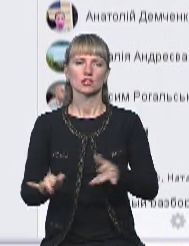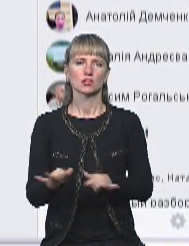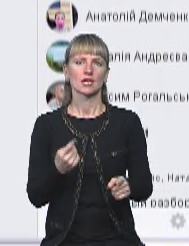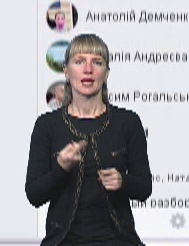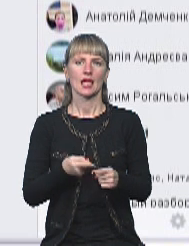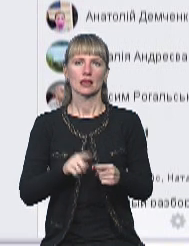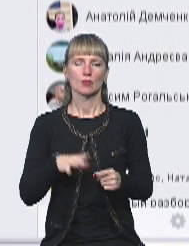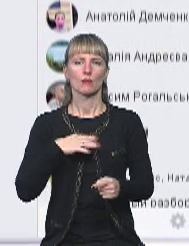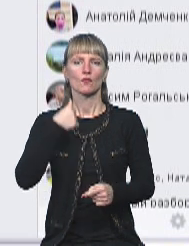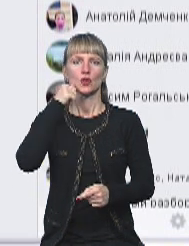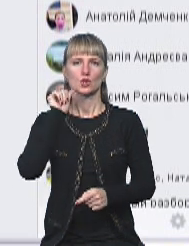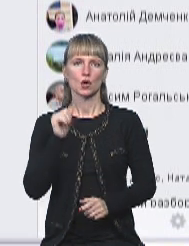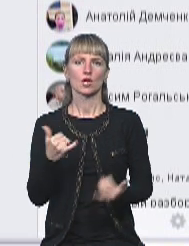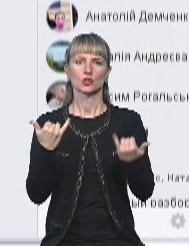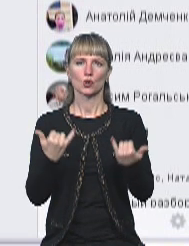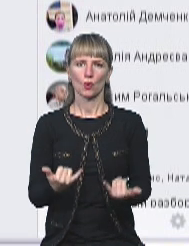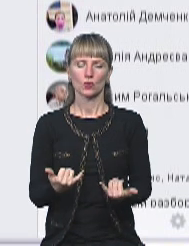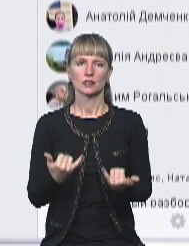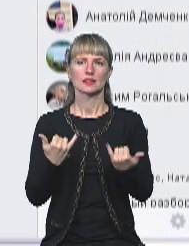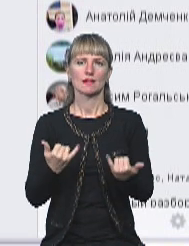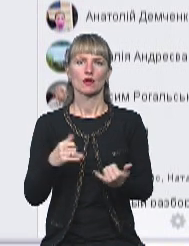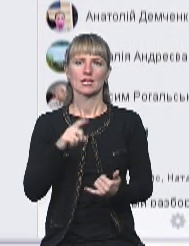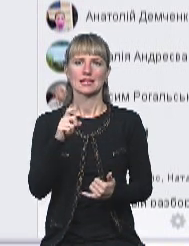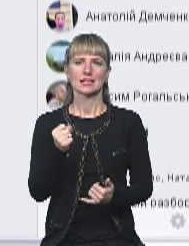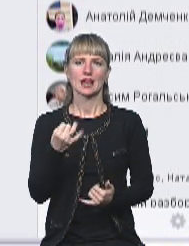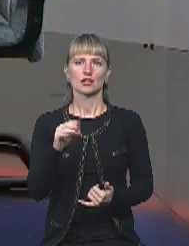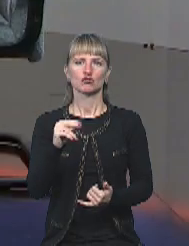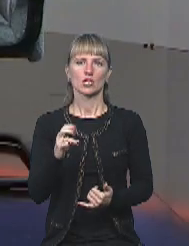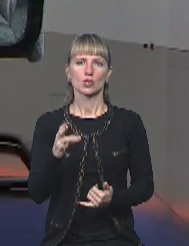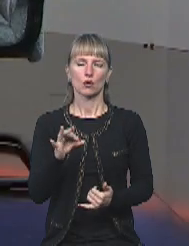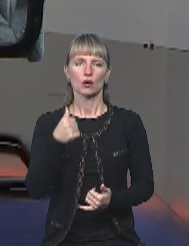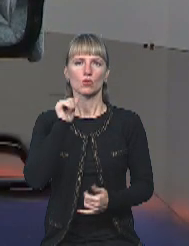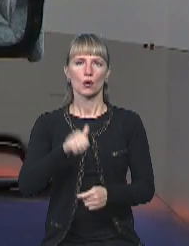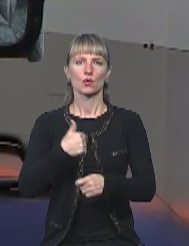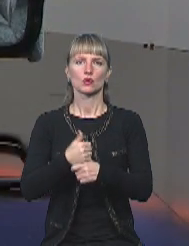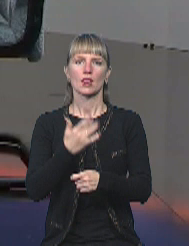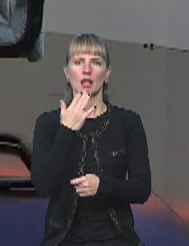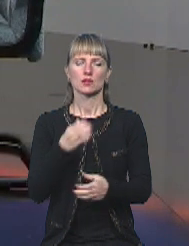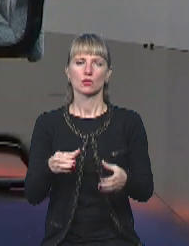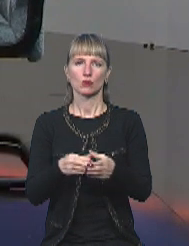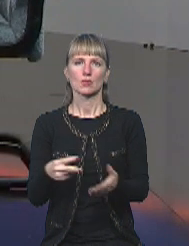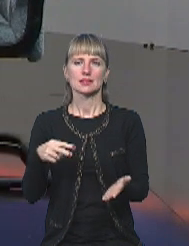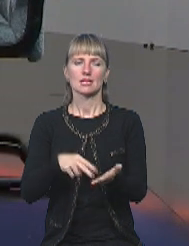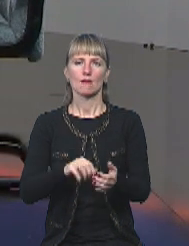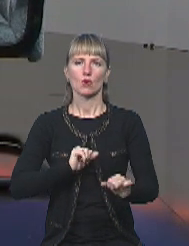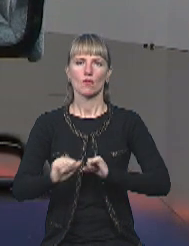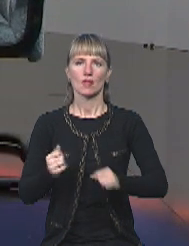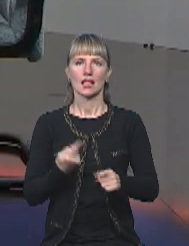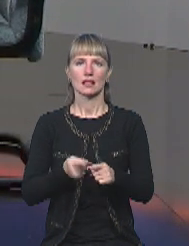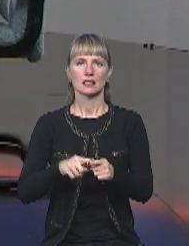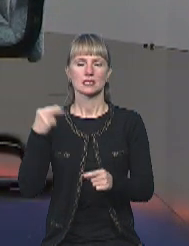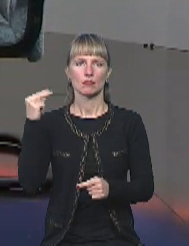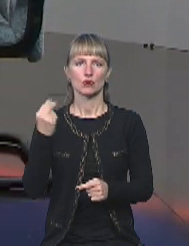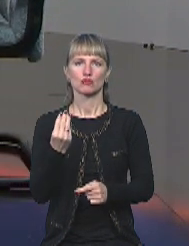якраз вчора-сьогодні. От сьогодні Максим Зайченко, який у нас очолює Нацкорпус, він став координатором цього